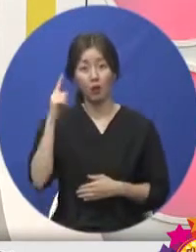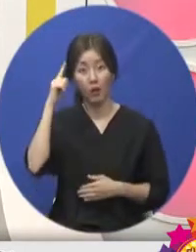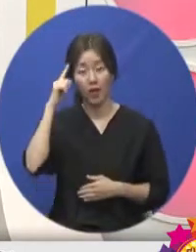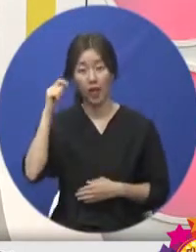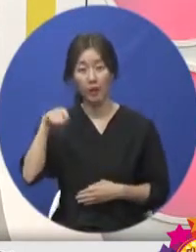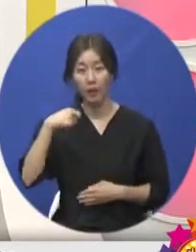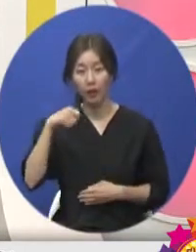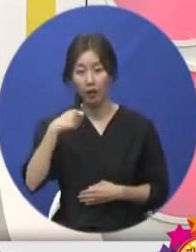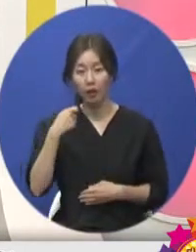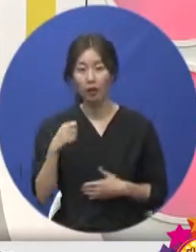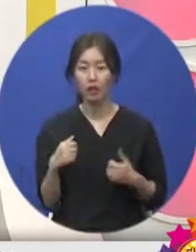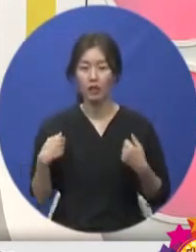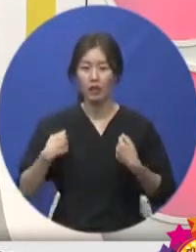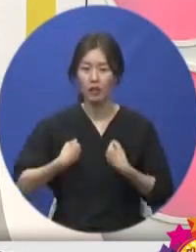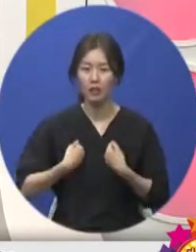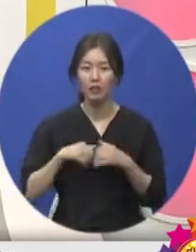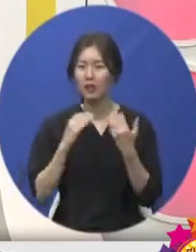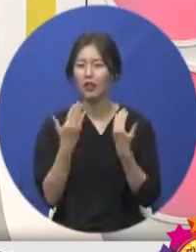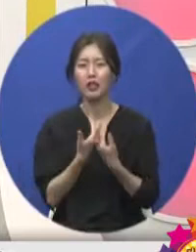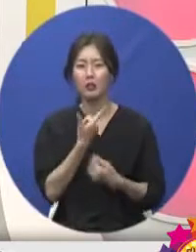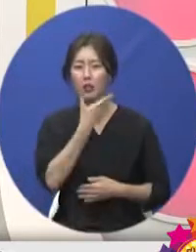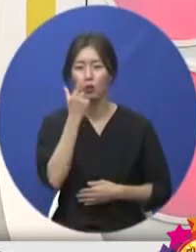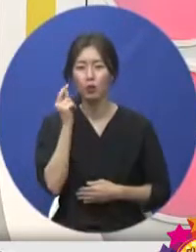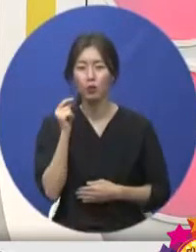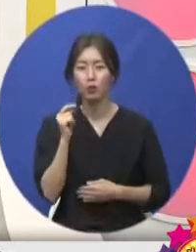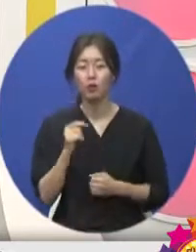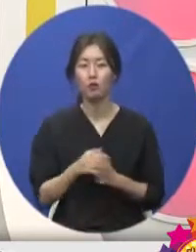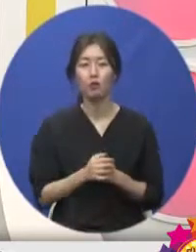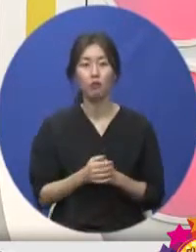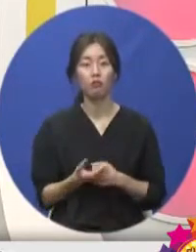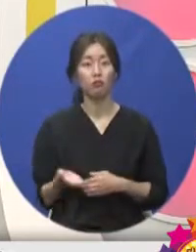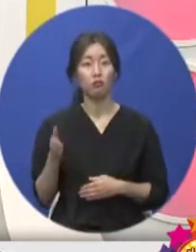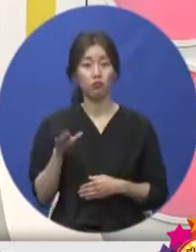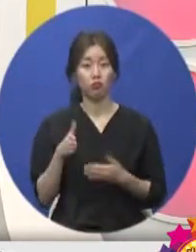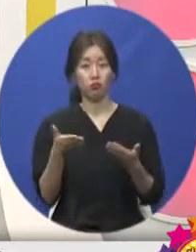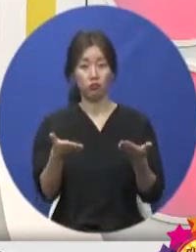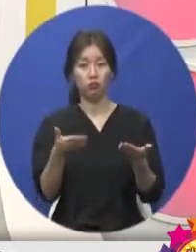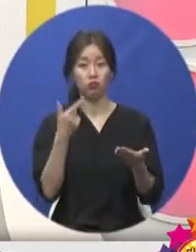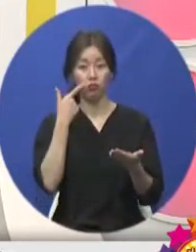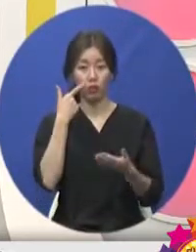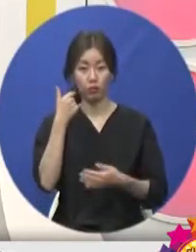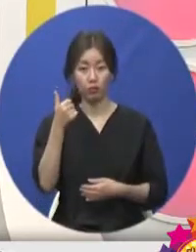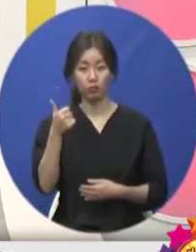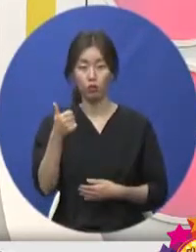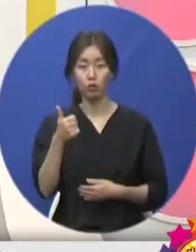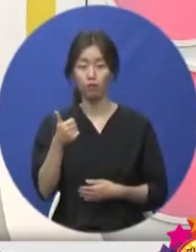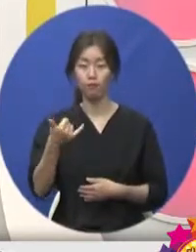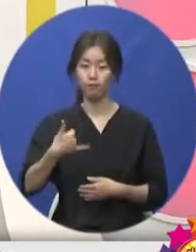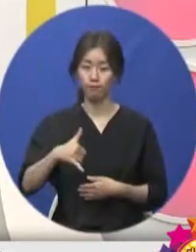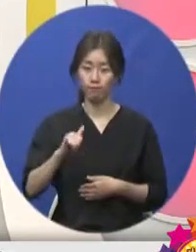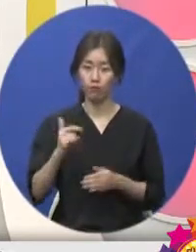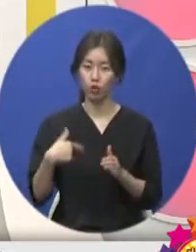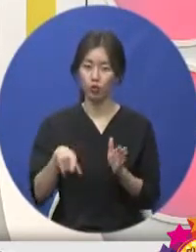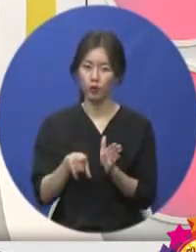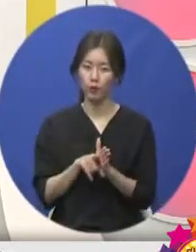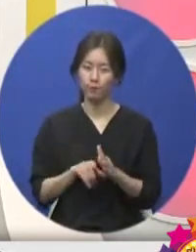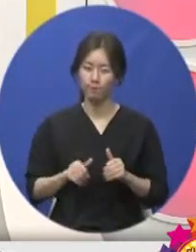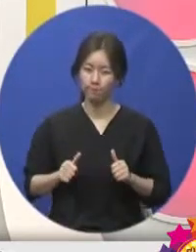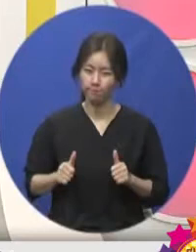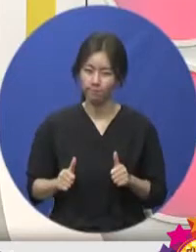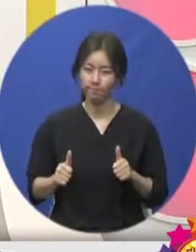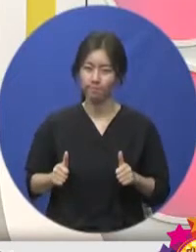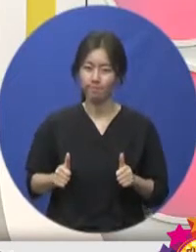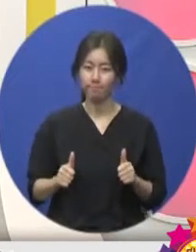거 뭐 이런 것이 부족하고 막 그랬다 보니까 지금 아버님도 뭐 자녀분들을 위해서 열심히 또 뛰셨을 텐데 네. 네.